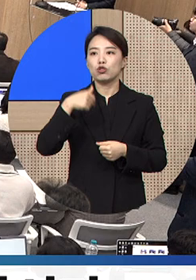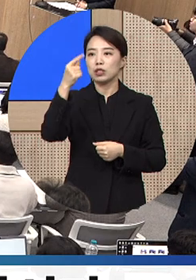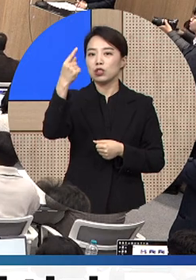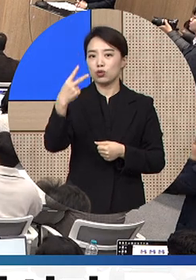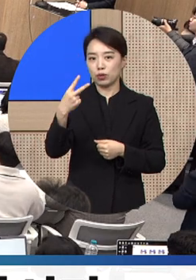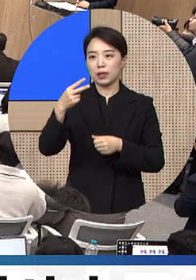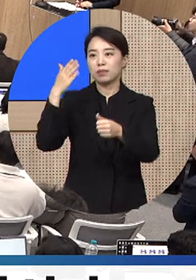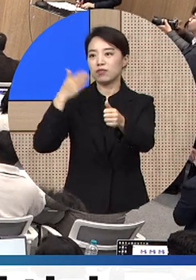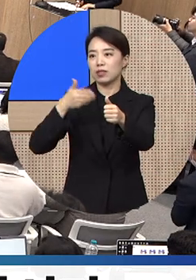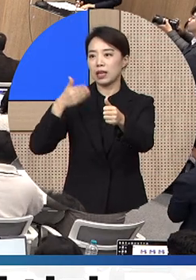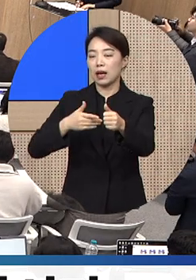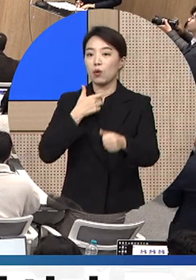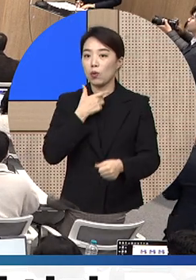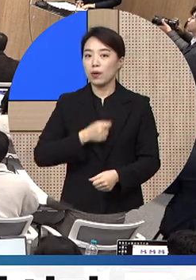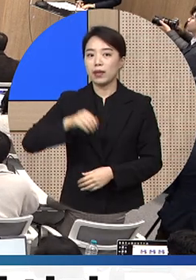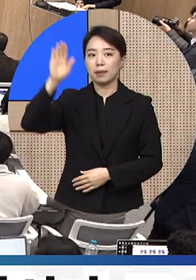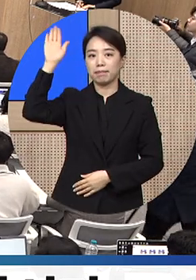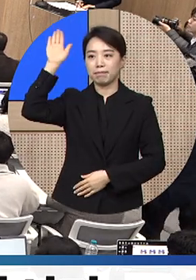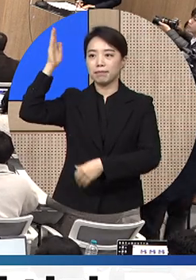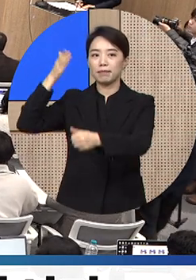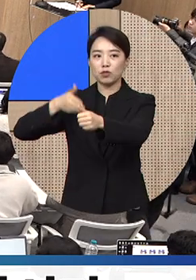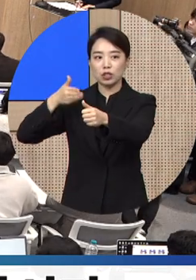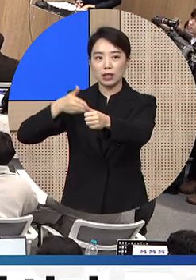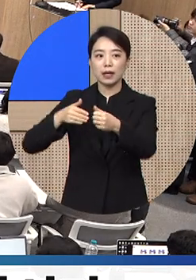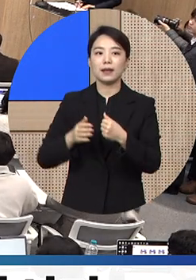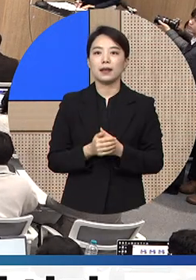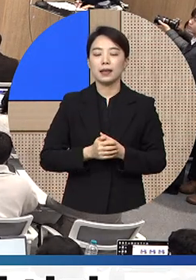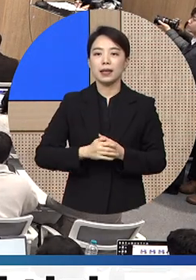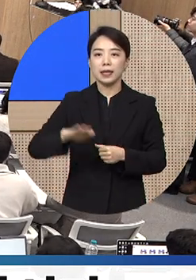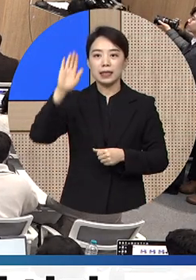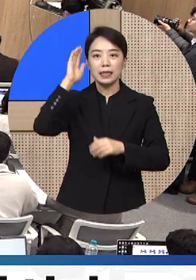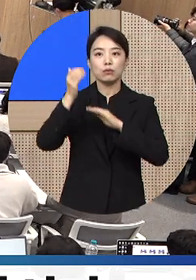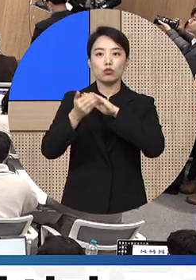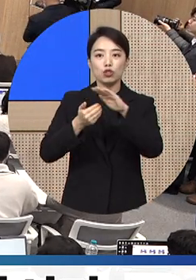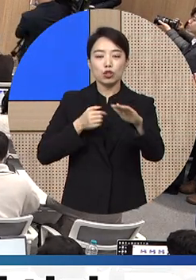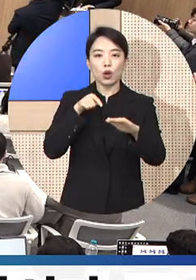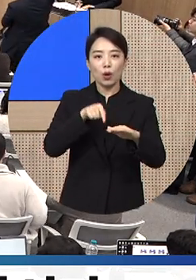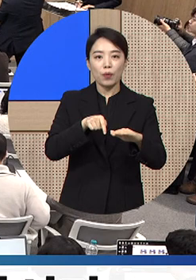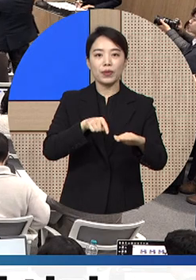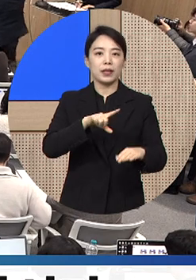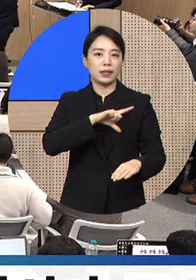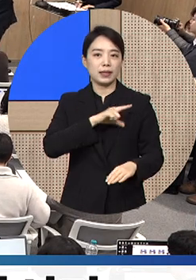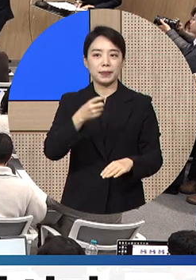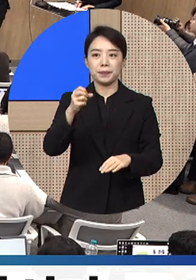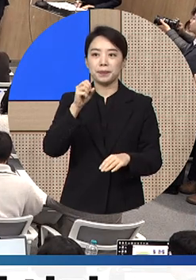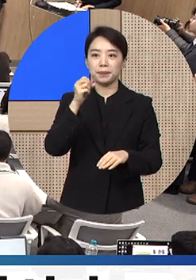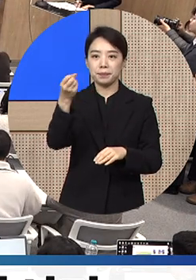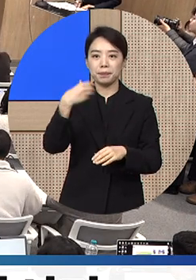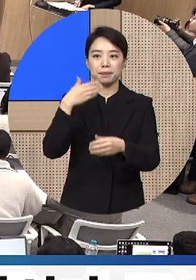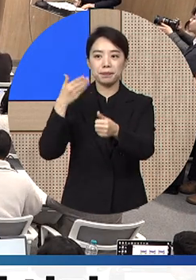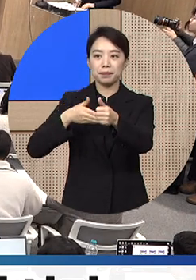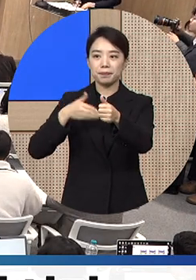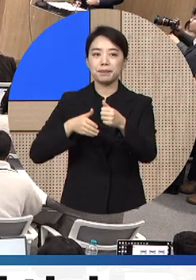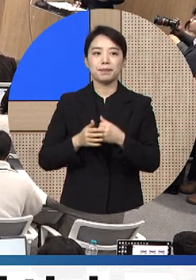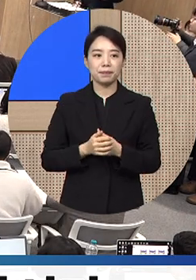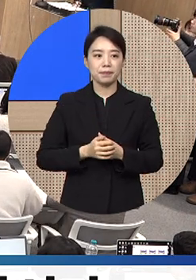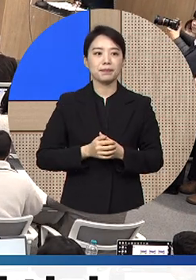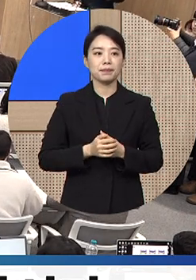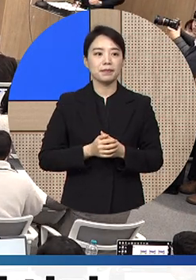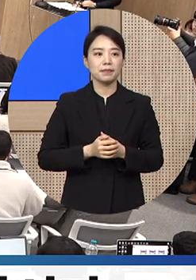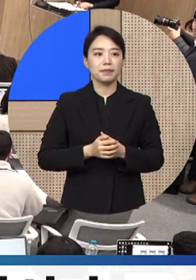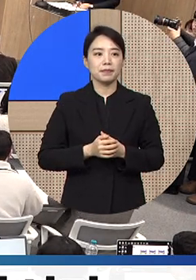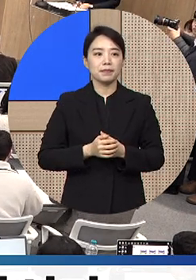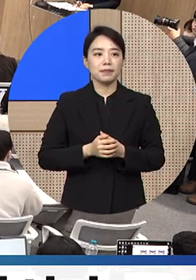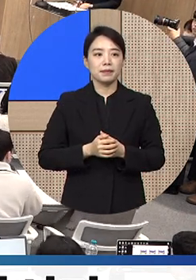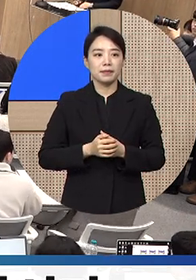하겠습니다. 질문하실 기자분께서는 손을 들어주시고 질문하시기 전에 소속과 성함을 말씀해 주시기 바랍니다. 네,